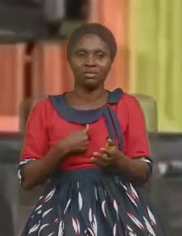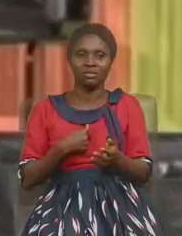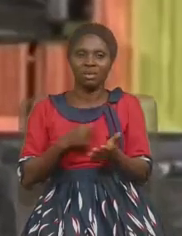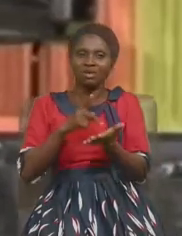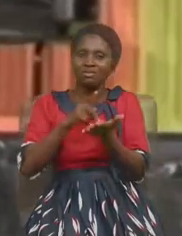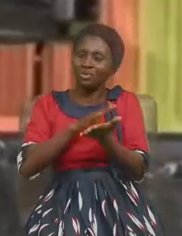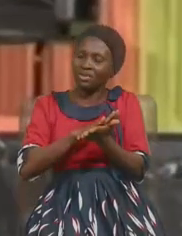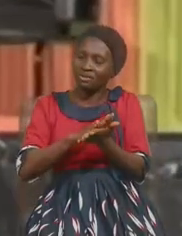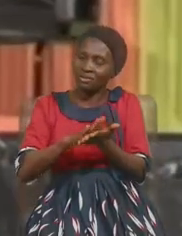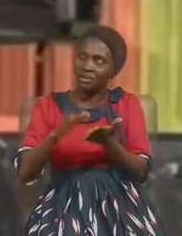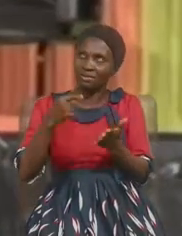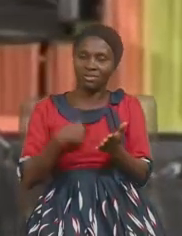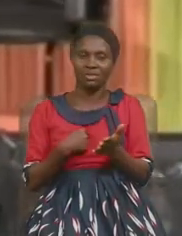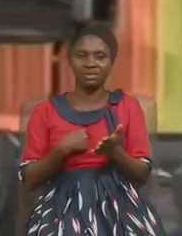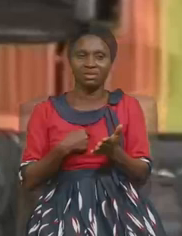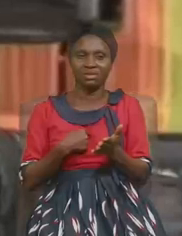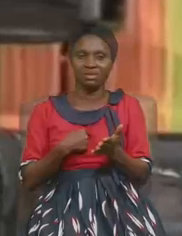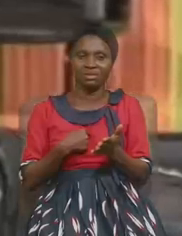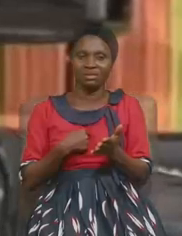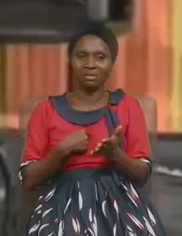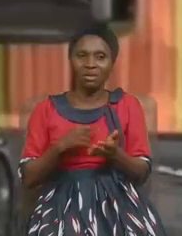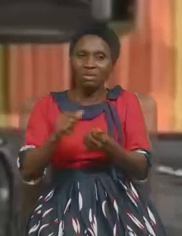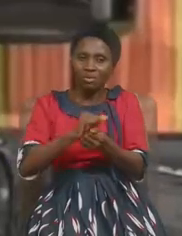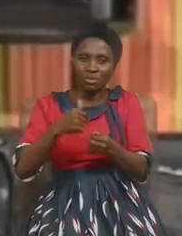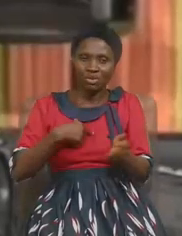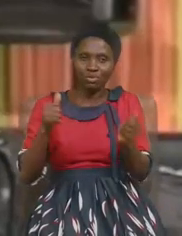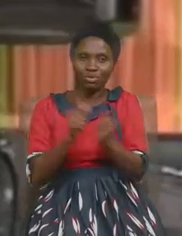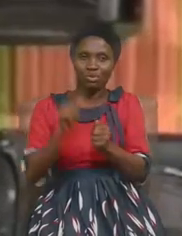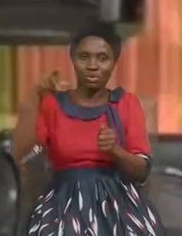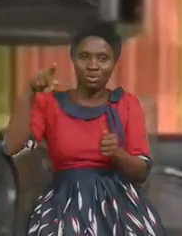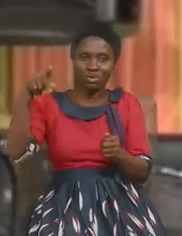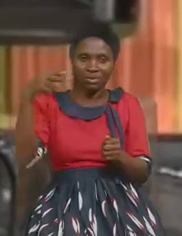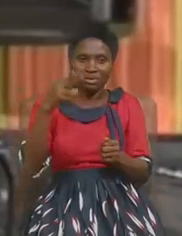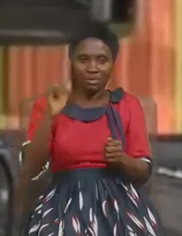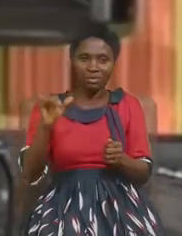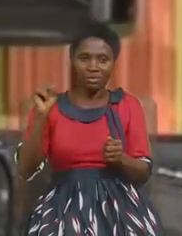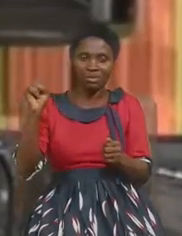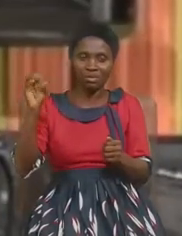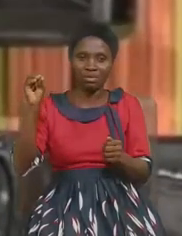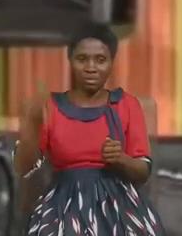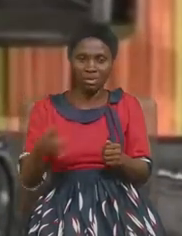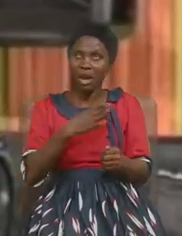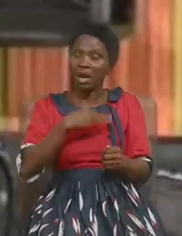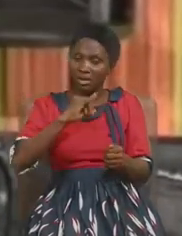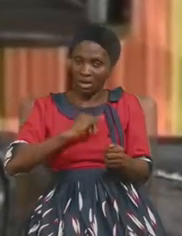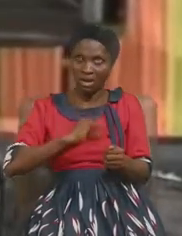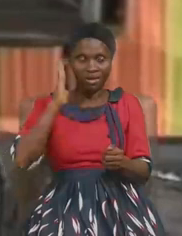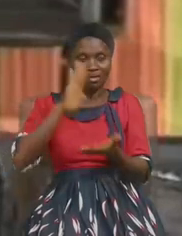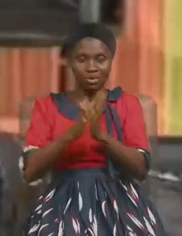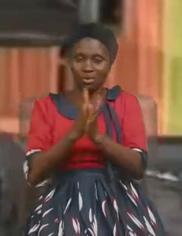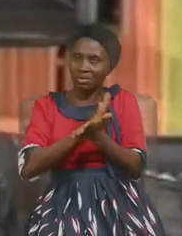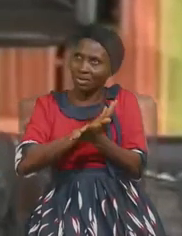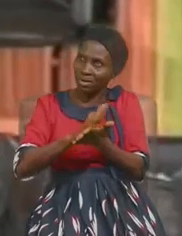Purifie-moi. Puise-moi avec l'hysope et je serai pur. Lave-moi et je serai plus